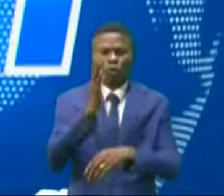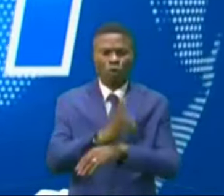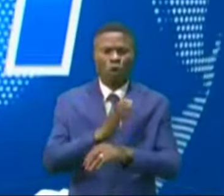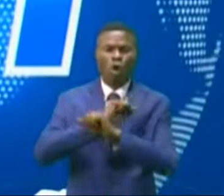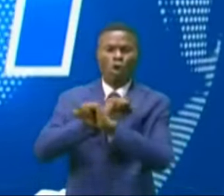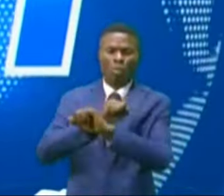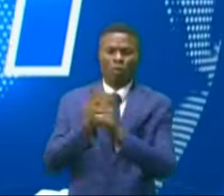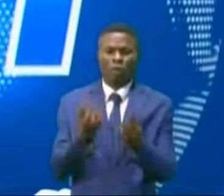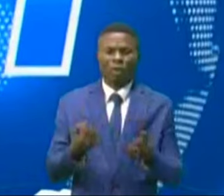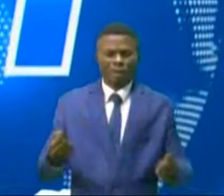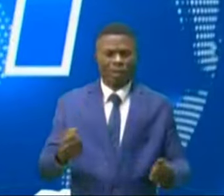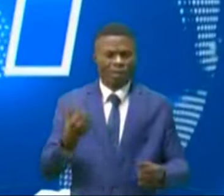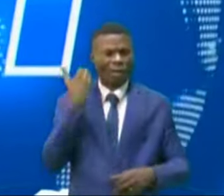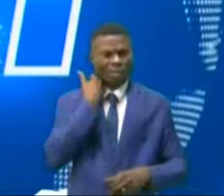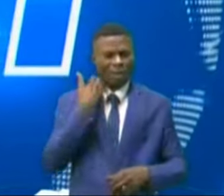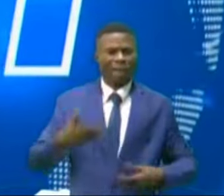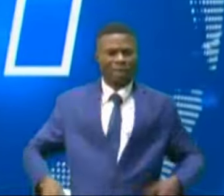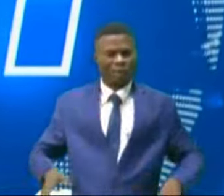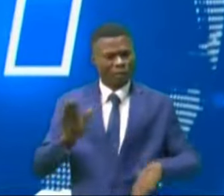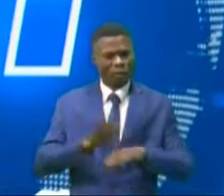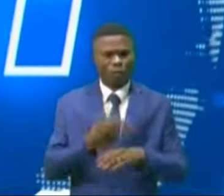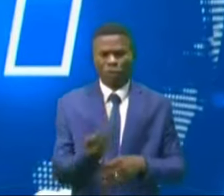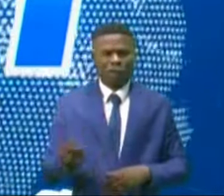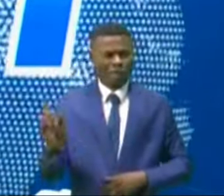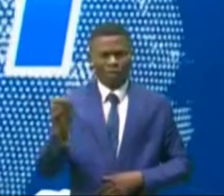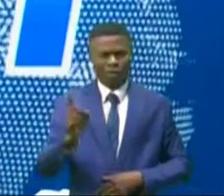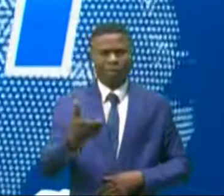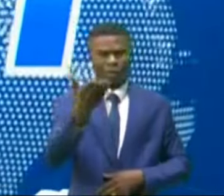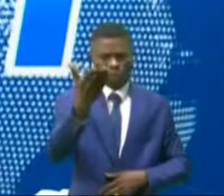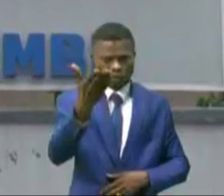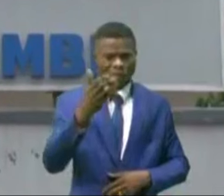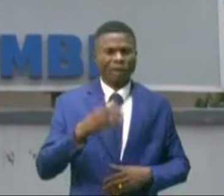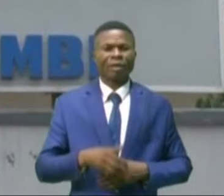préserver de cette maladie. Béatrice Chaco, reportage.